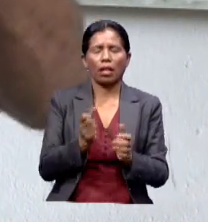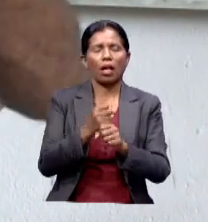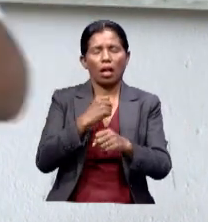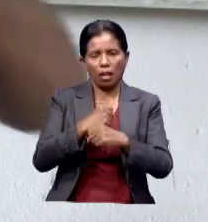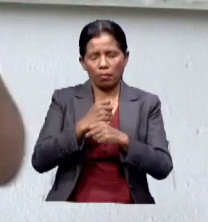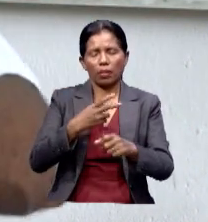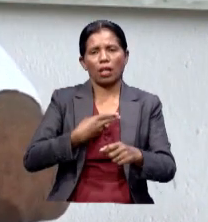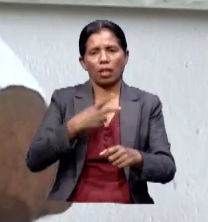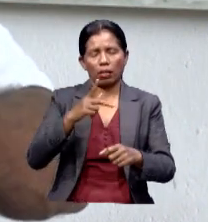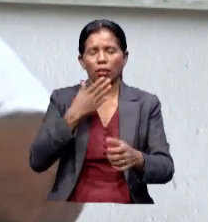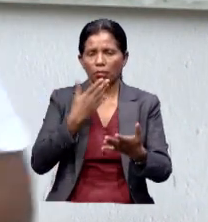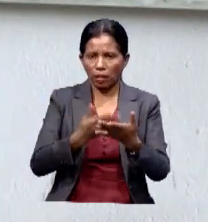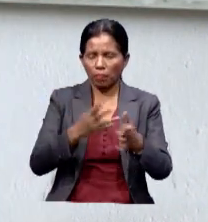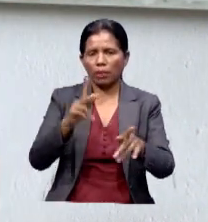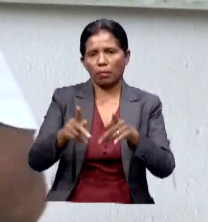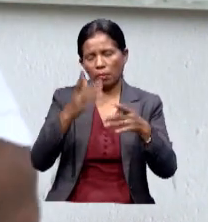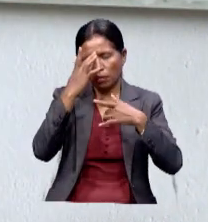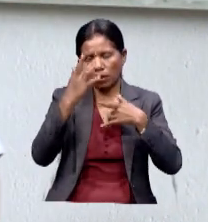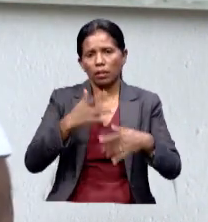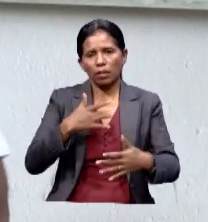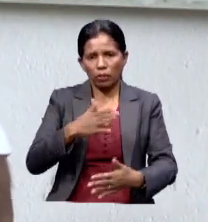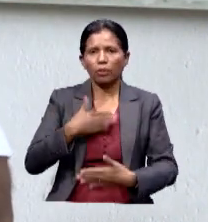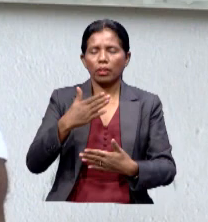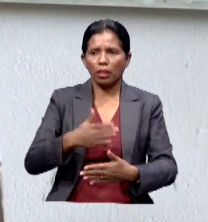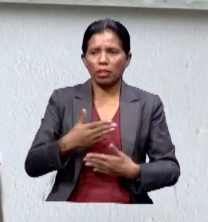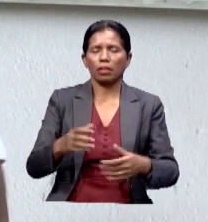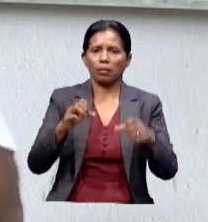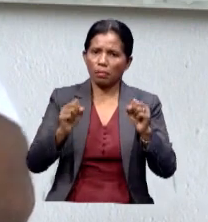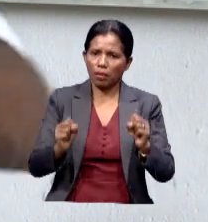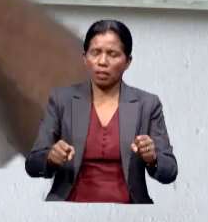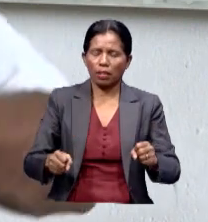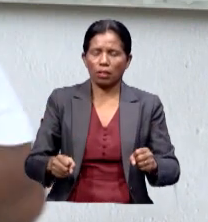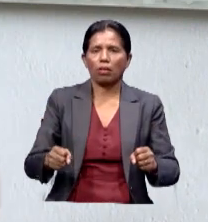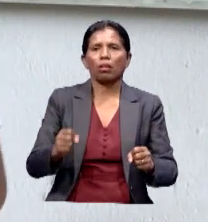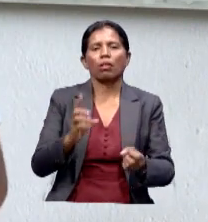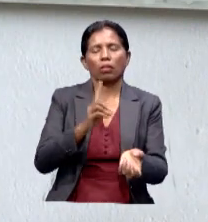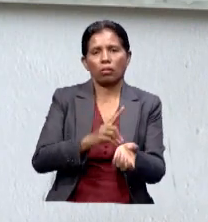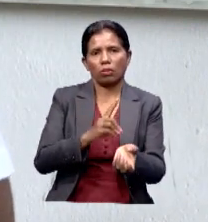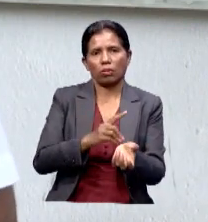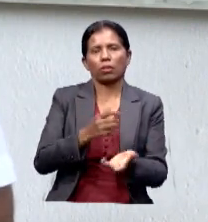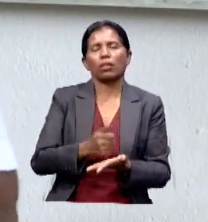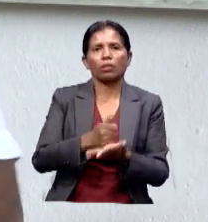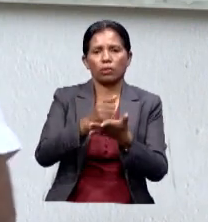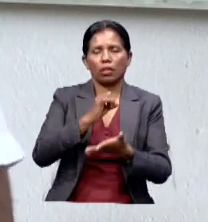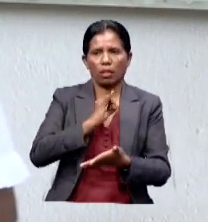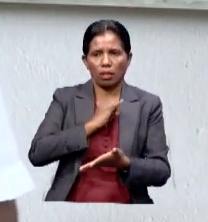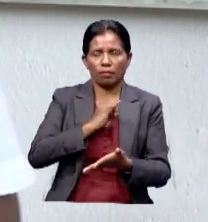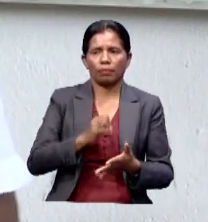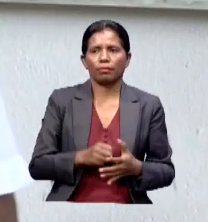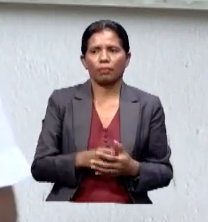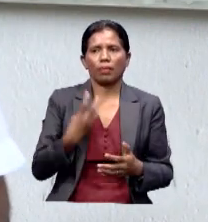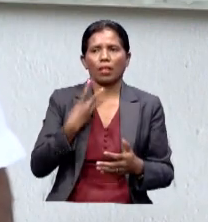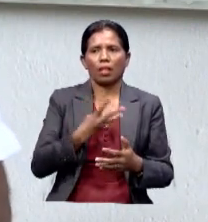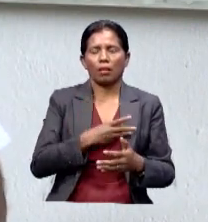condição nemo senti confortável non ne psicologicamente pelo menos ni ai alarmete in kata doctor de nesse salva ne vida lo a mi